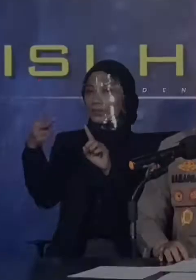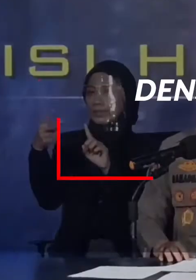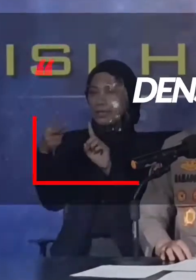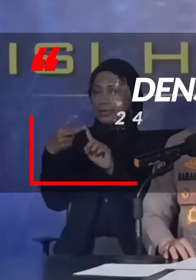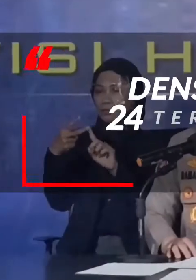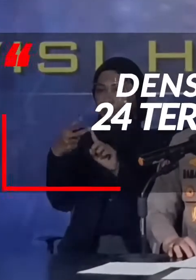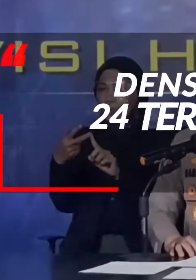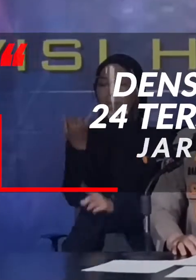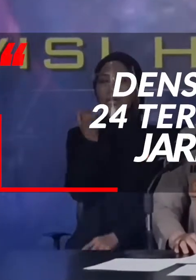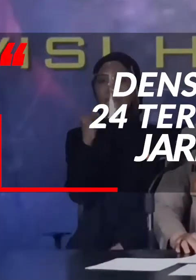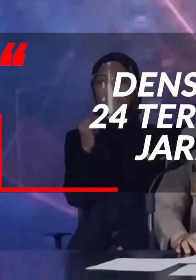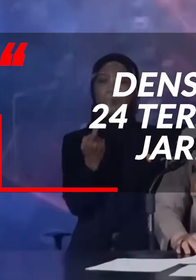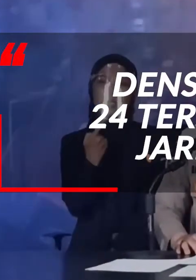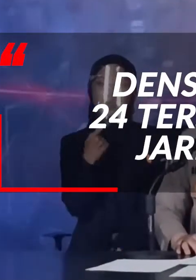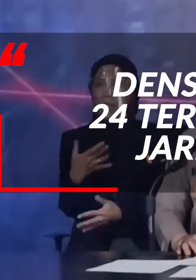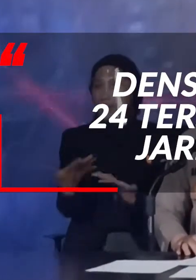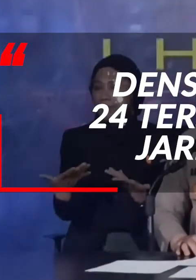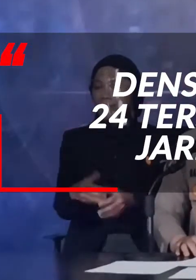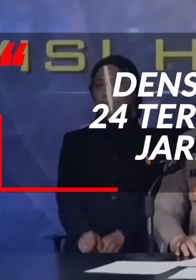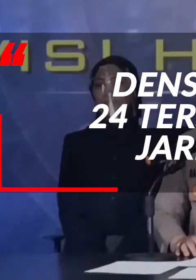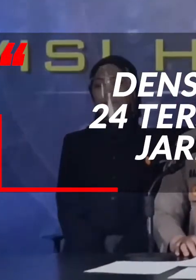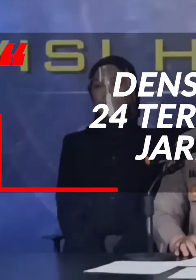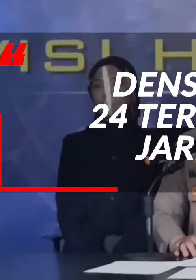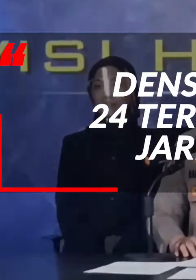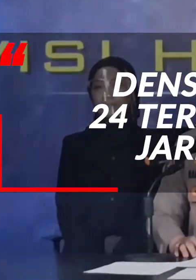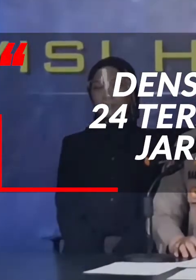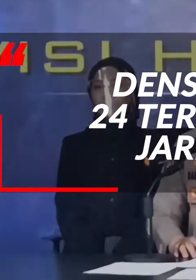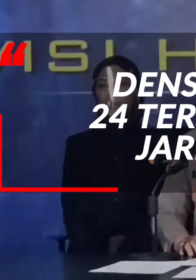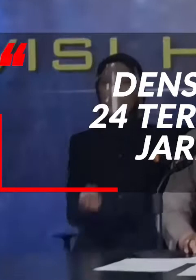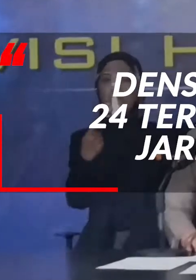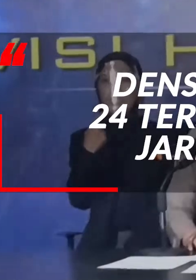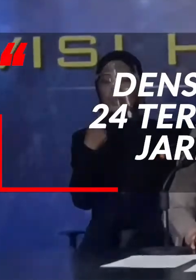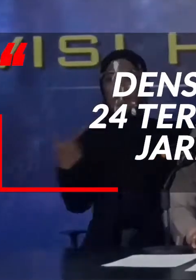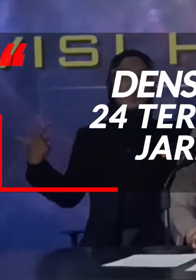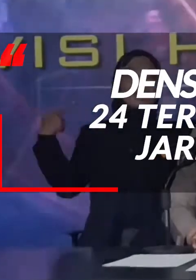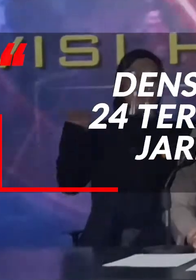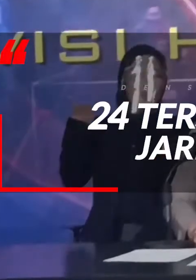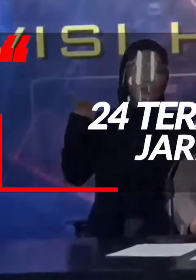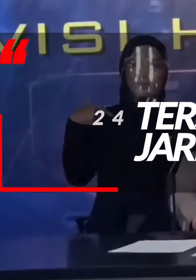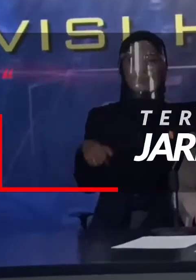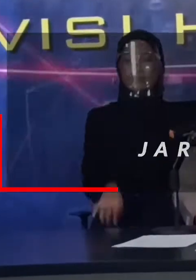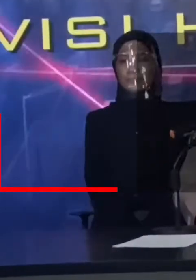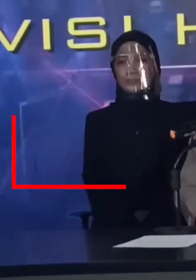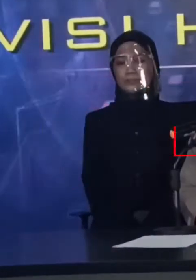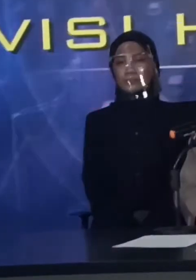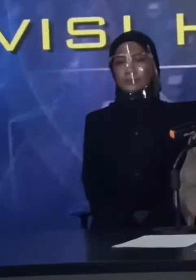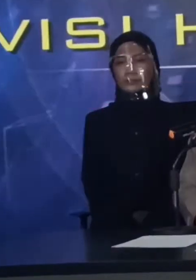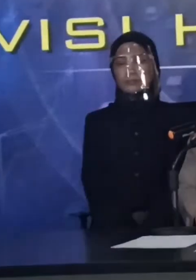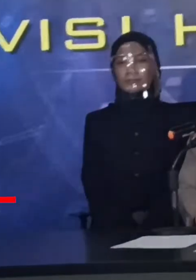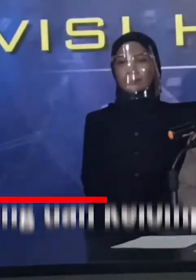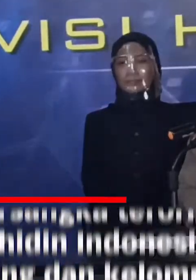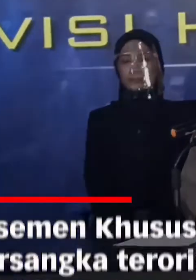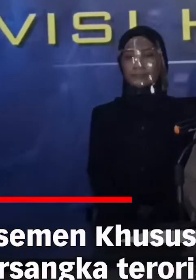Dan saya sampaikan terkait dengan penanganan tindak pidana terorisme. Telah kami